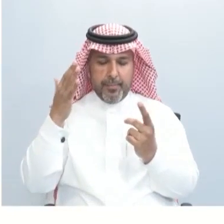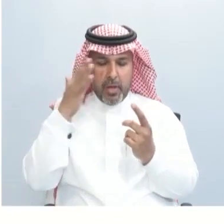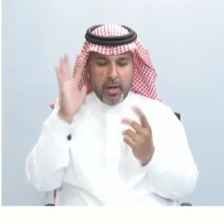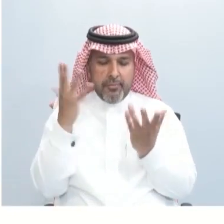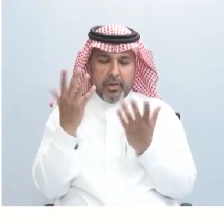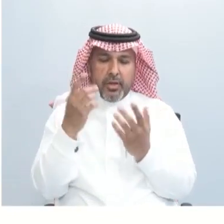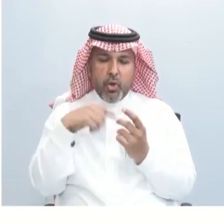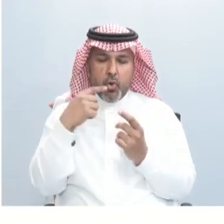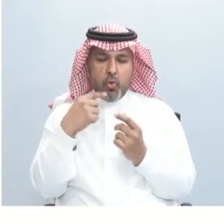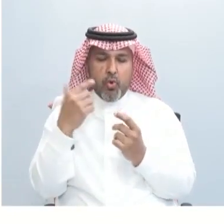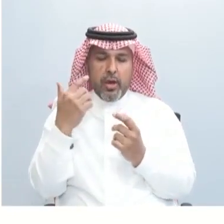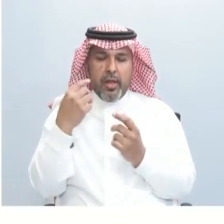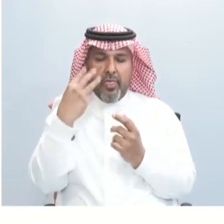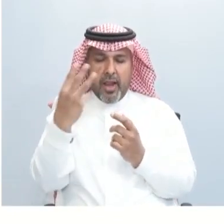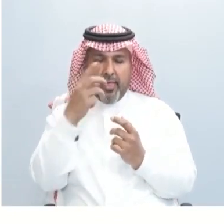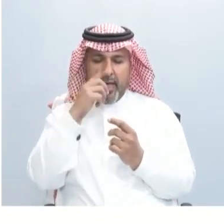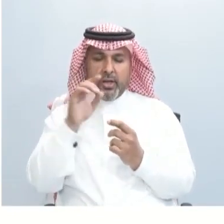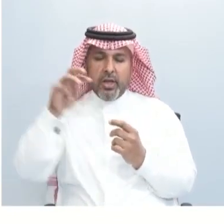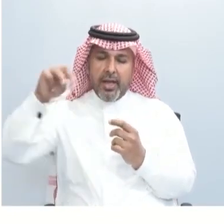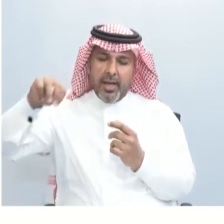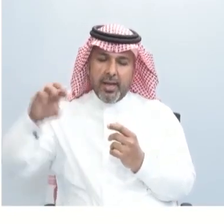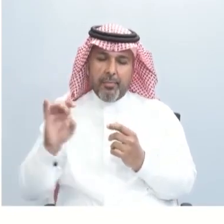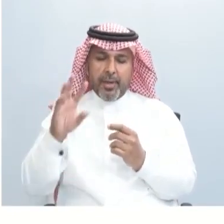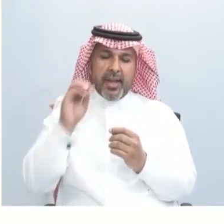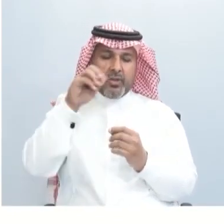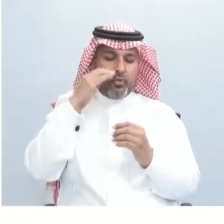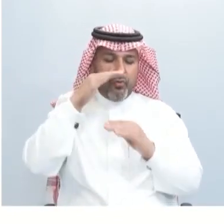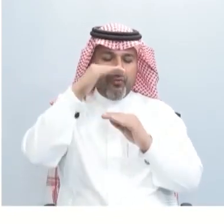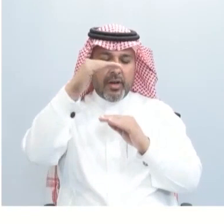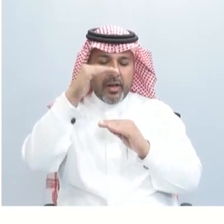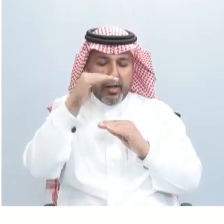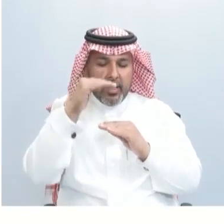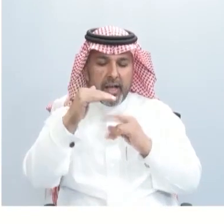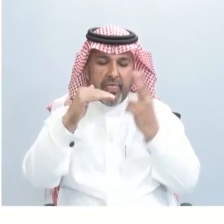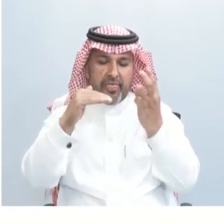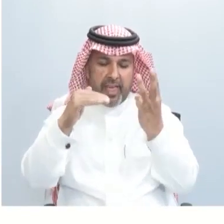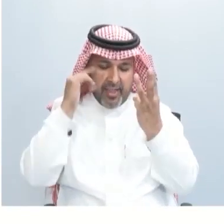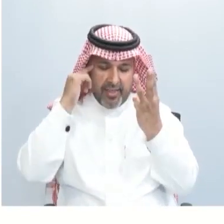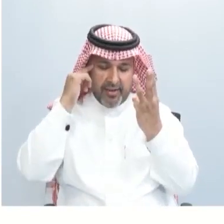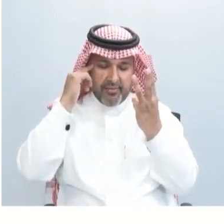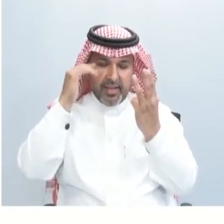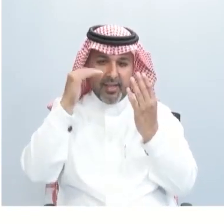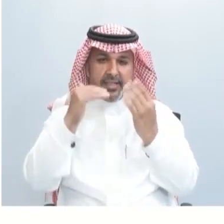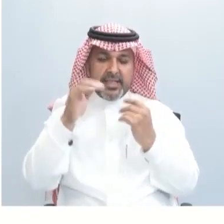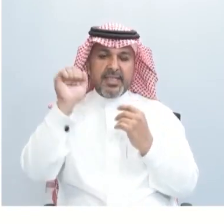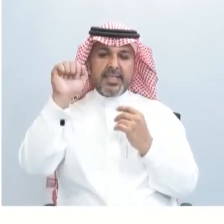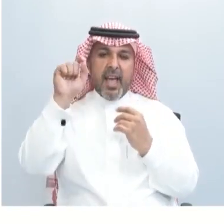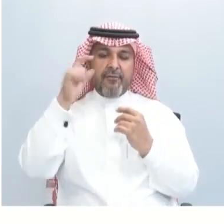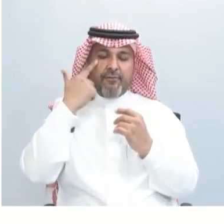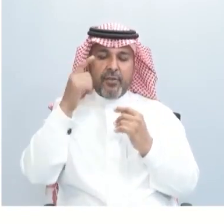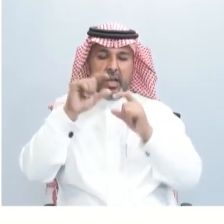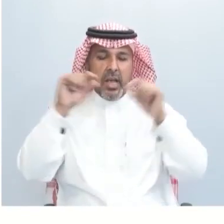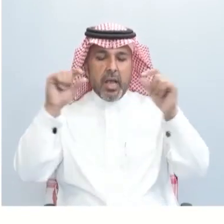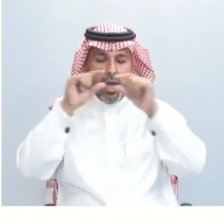خمسه جوائز استعملنا الصف الخامس عندنا سته جوائز راح نستعمل الصف السادس عندنا سبعه جوائز وهكذا نستعمل الصف